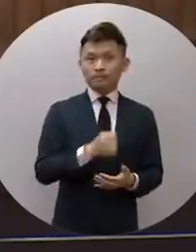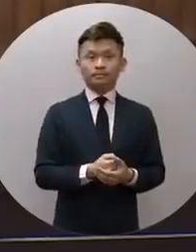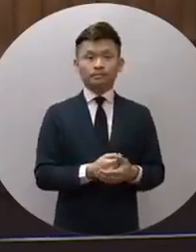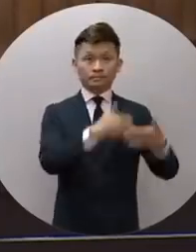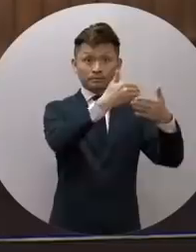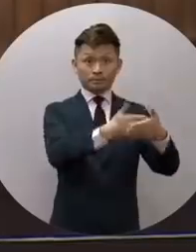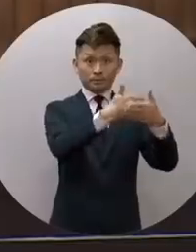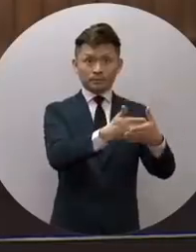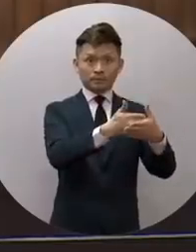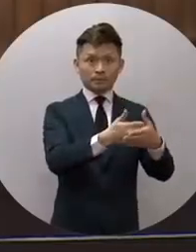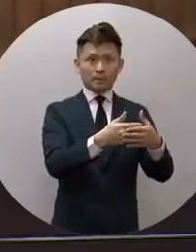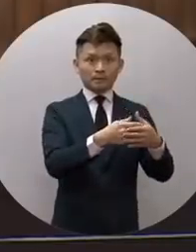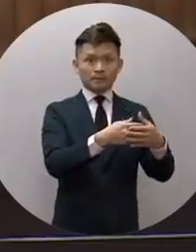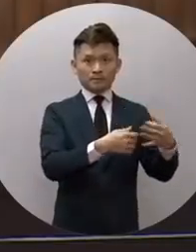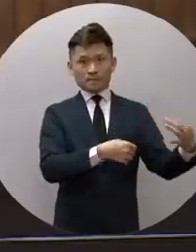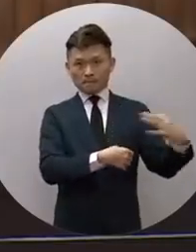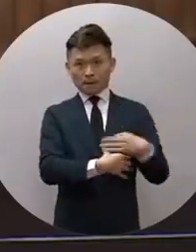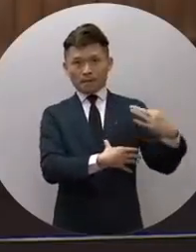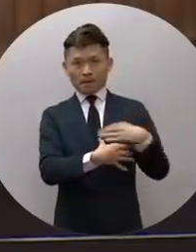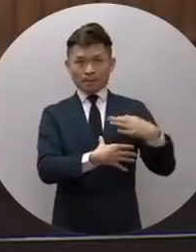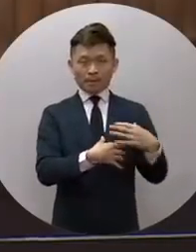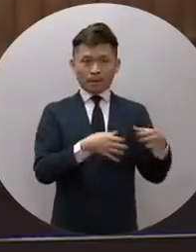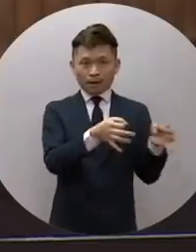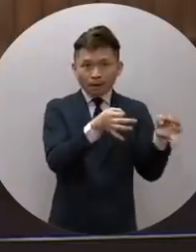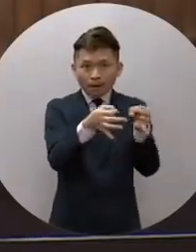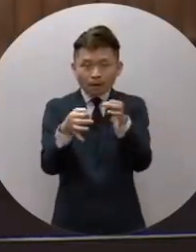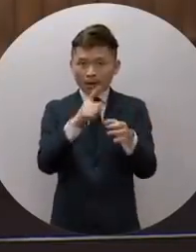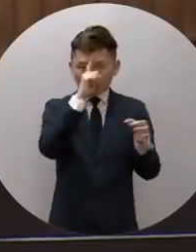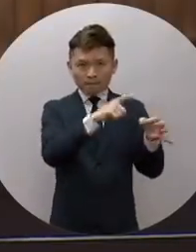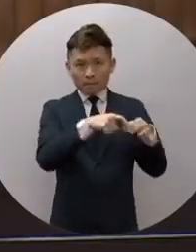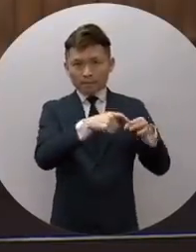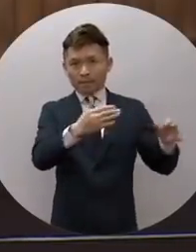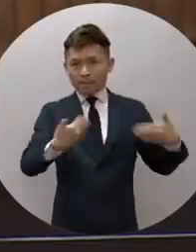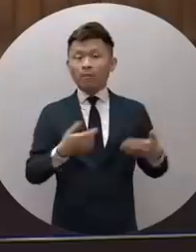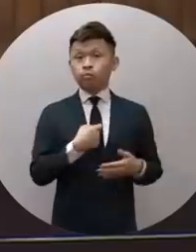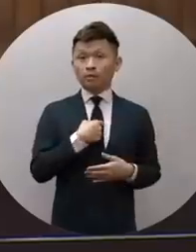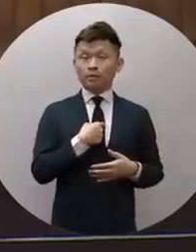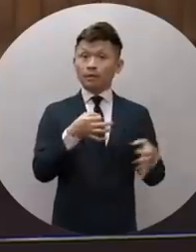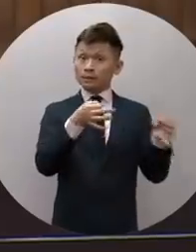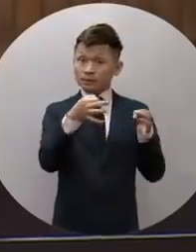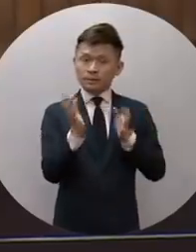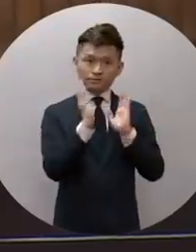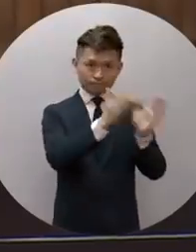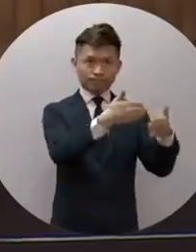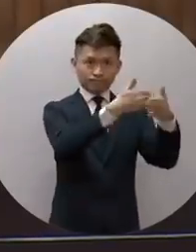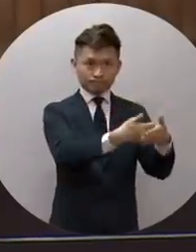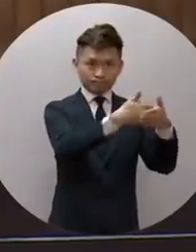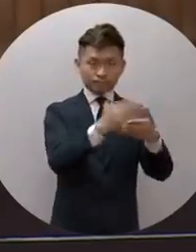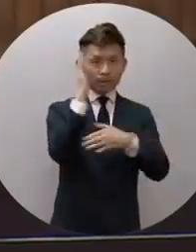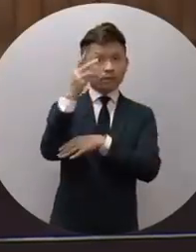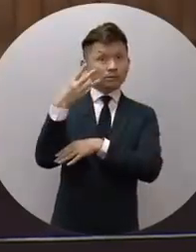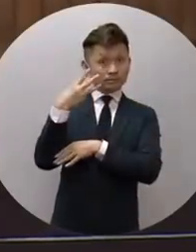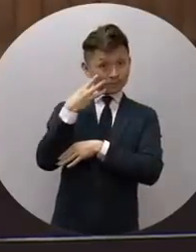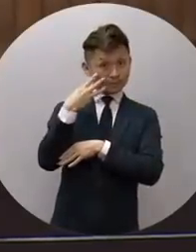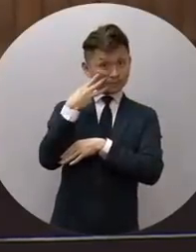国不断扩增的财富中获益，在经济上 我们选择中国，但在政治